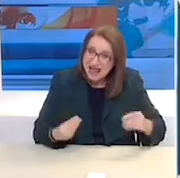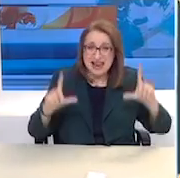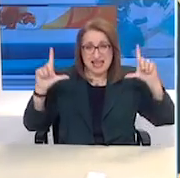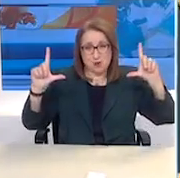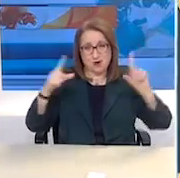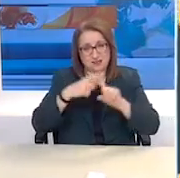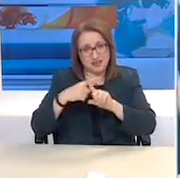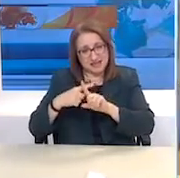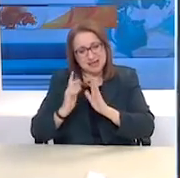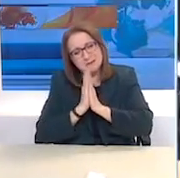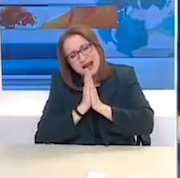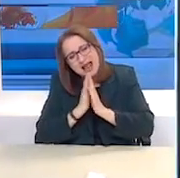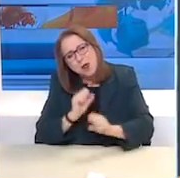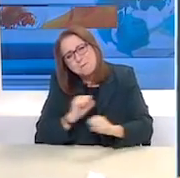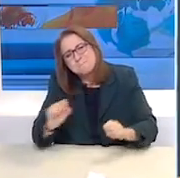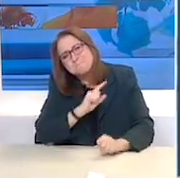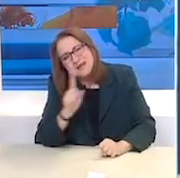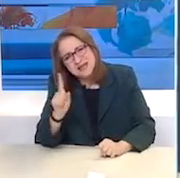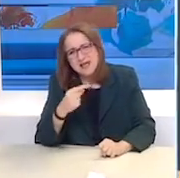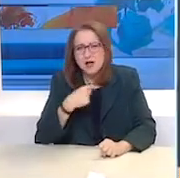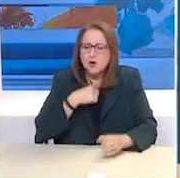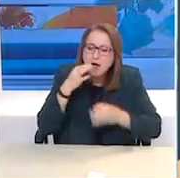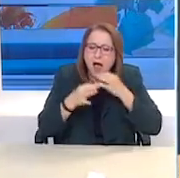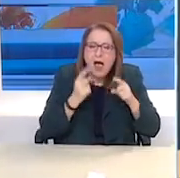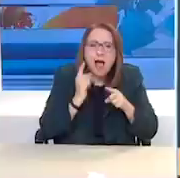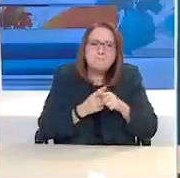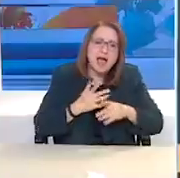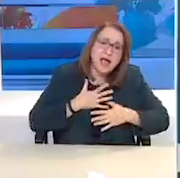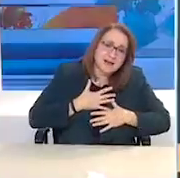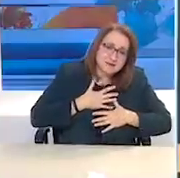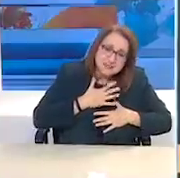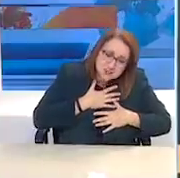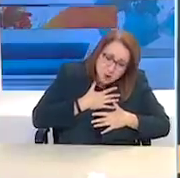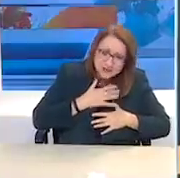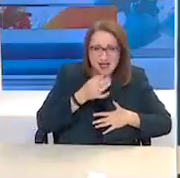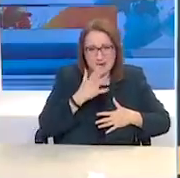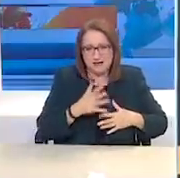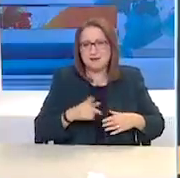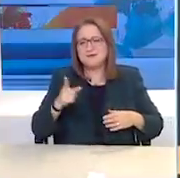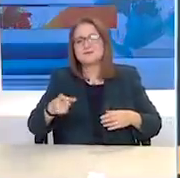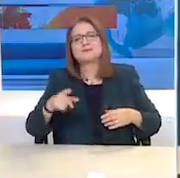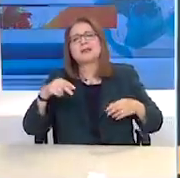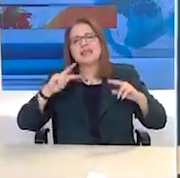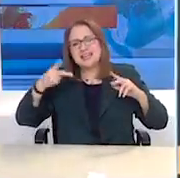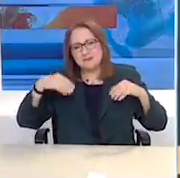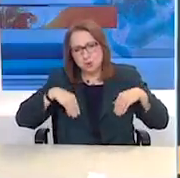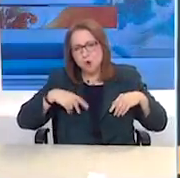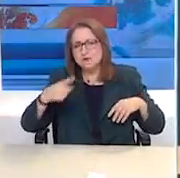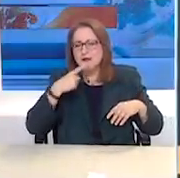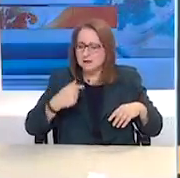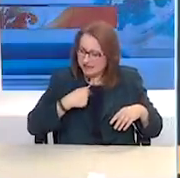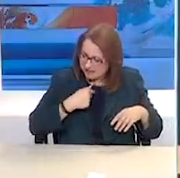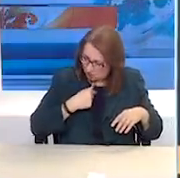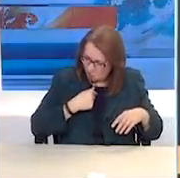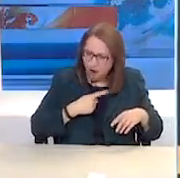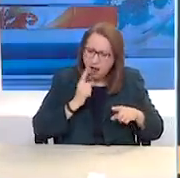λέω απλά. Και εγώ πολύ απλά θα συνεχίσω. Όπως ακριβώς θα λέει ο κύριος καθηγητής, πρέπει να γίνει